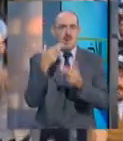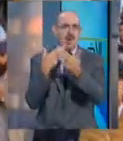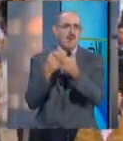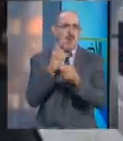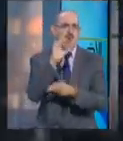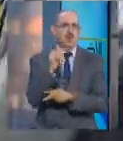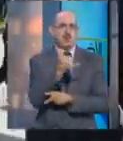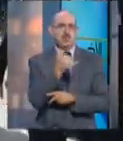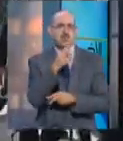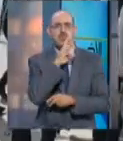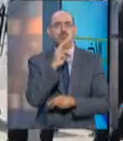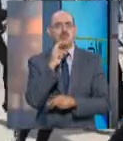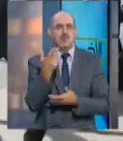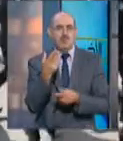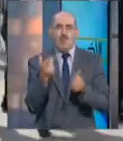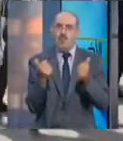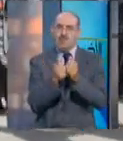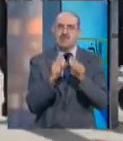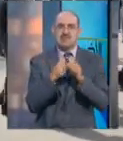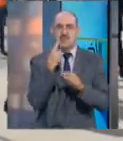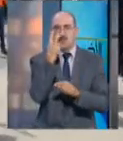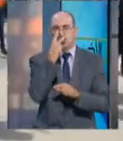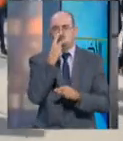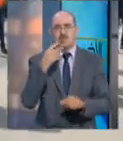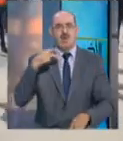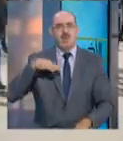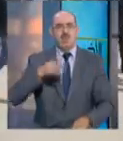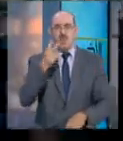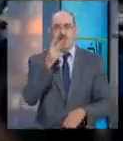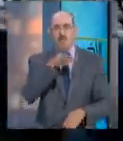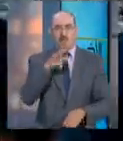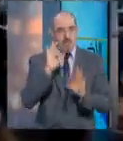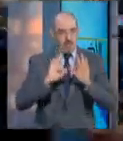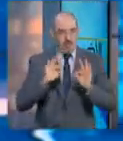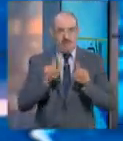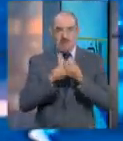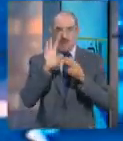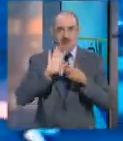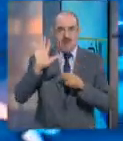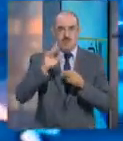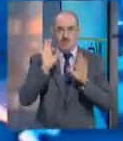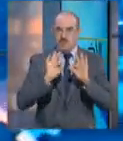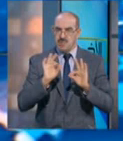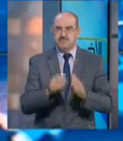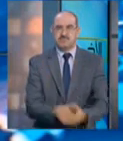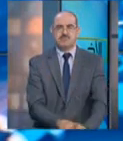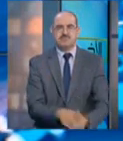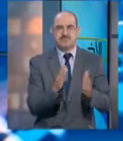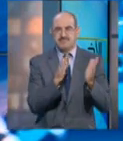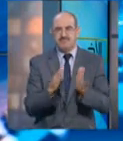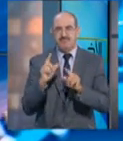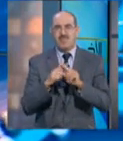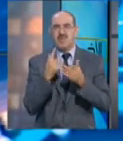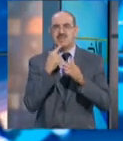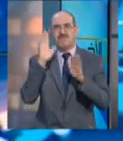أجندات صهيونية على حساب مصالح الشعب ودول الجوار. في